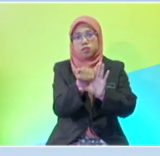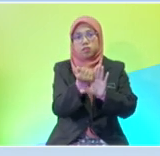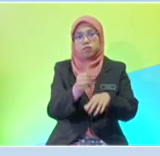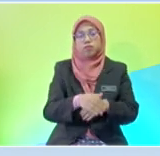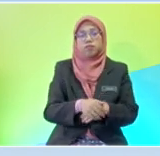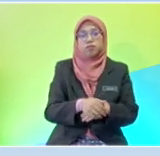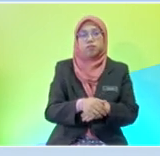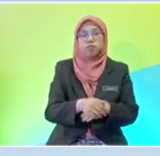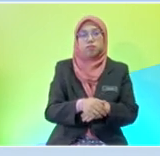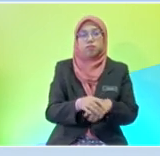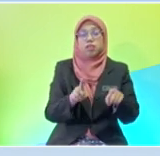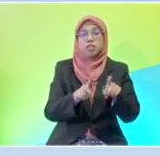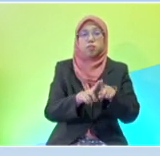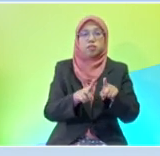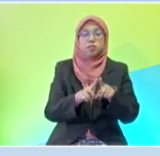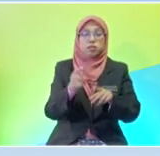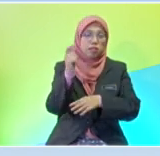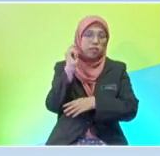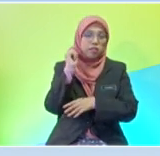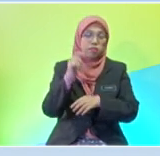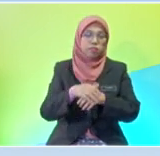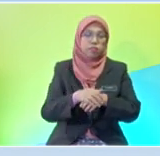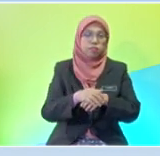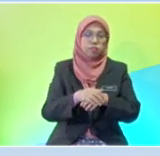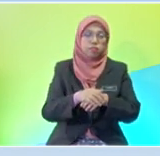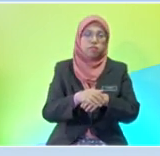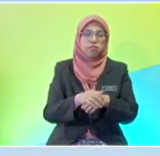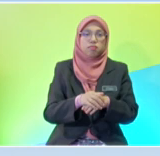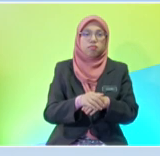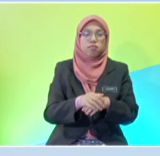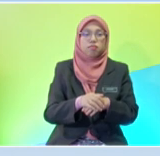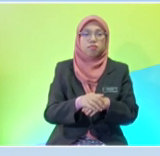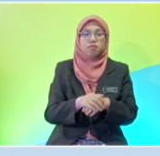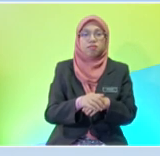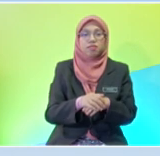yang sama tadi Sebenarnya ya oke semua situasinya sedikit berbeda